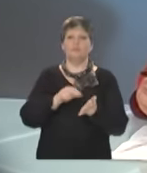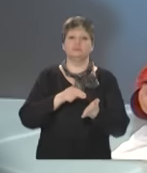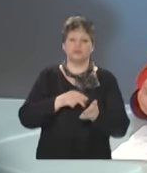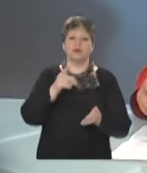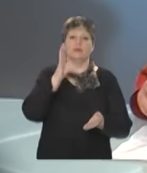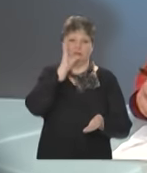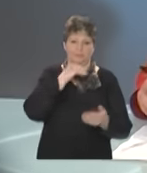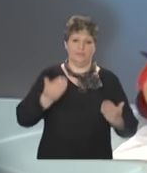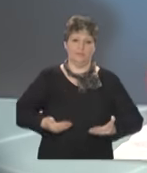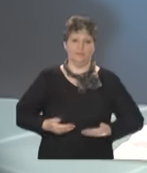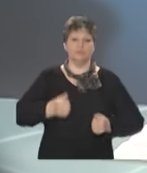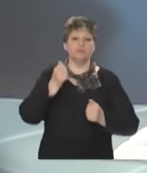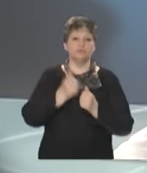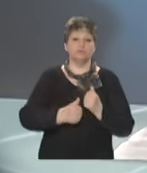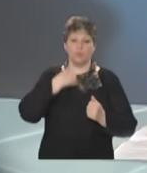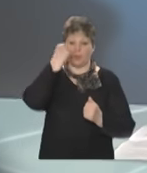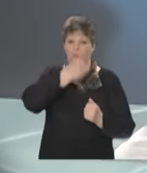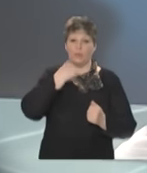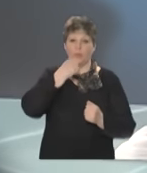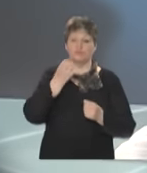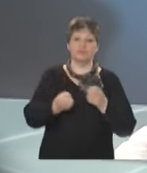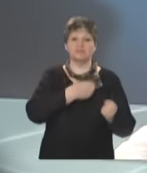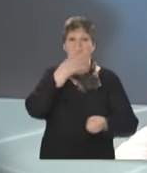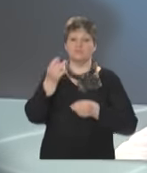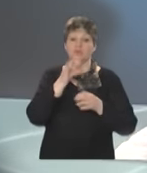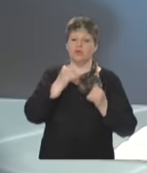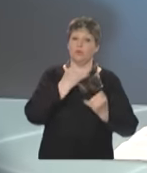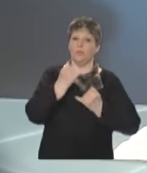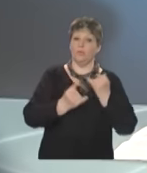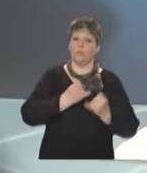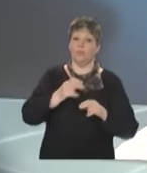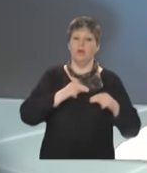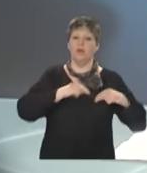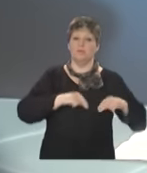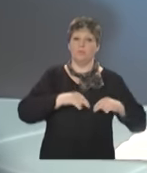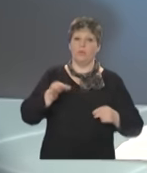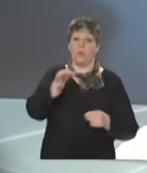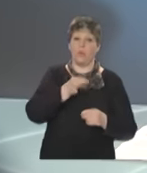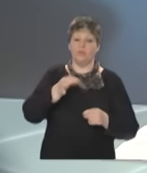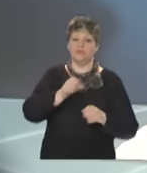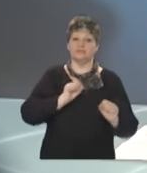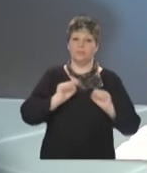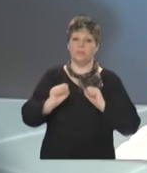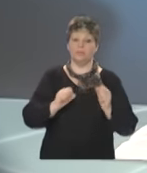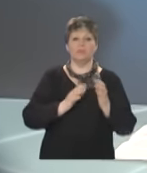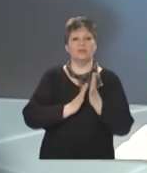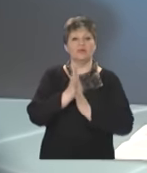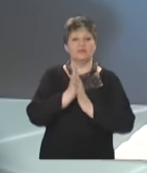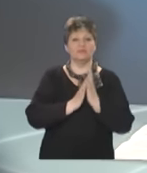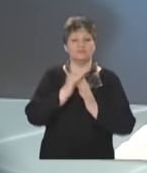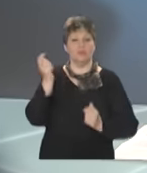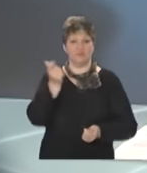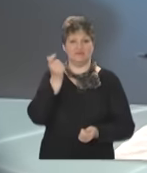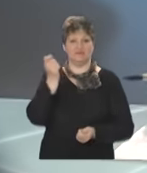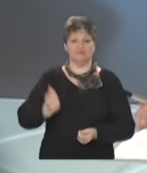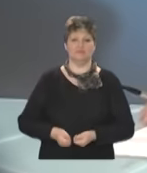вона добре прижилась і щороку квітує. Посадили та доглядають екзотичну красуню працівники обласного управління лісового та